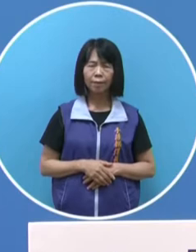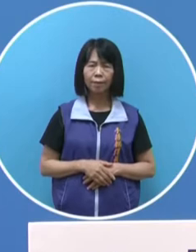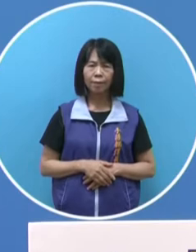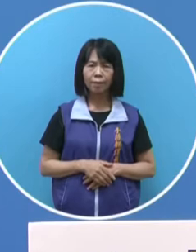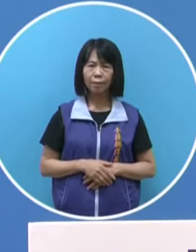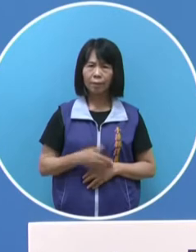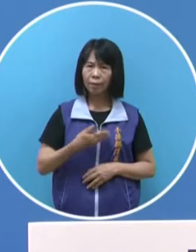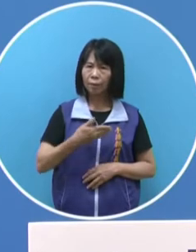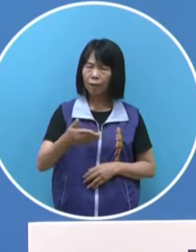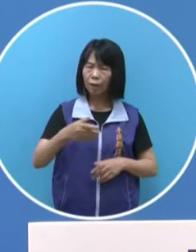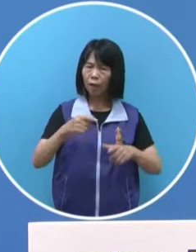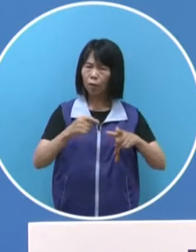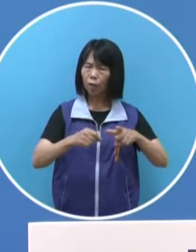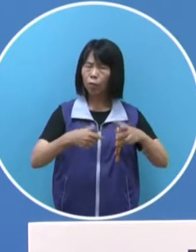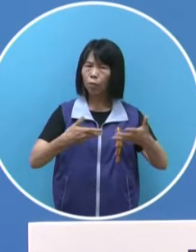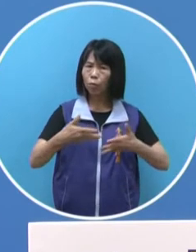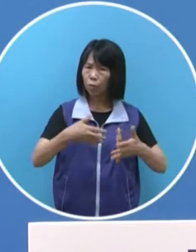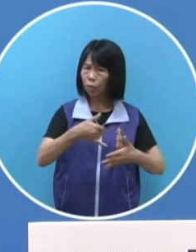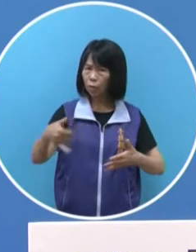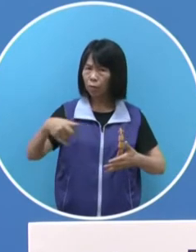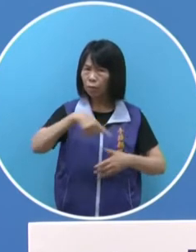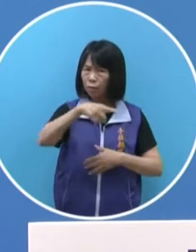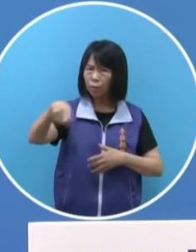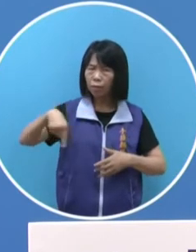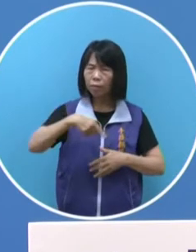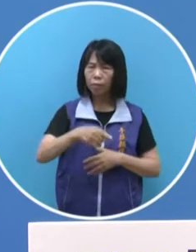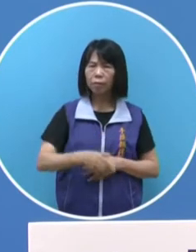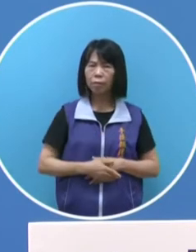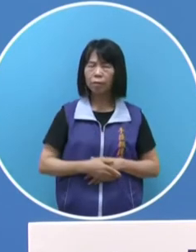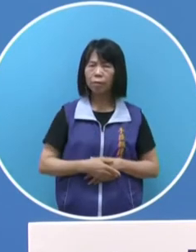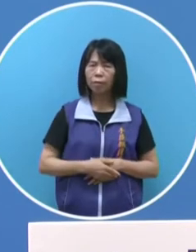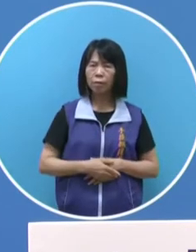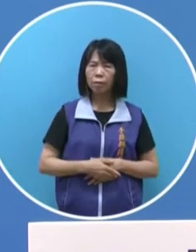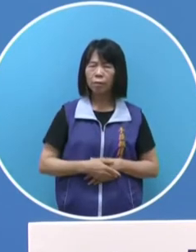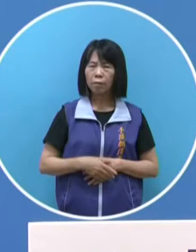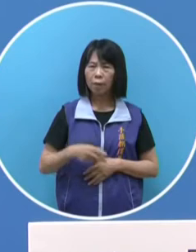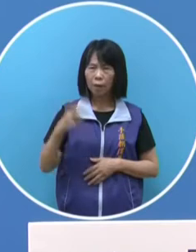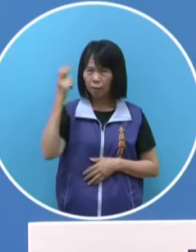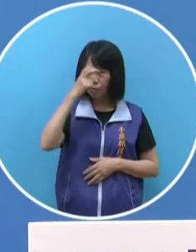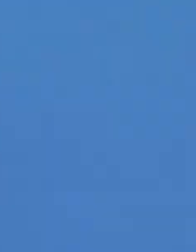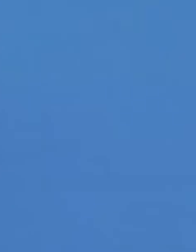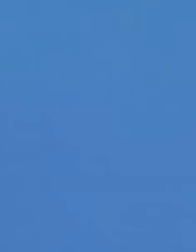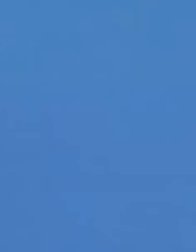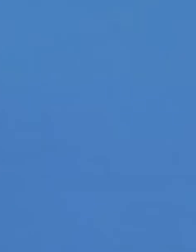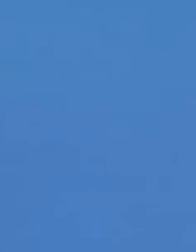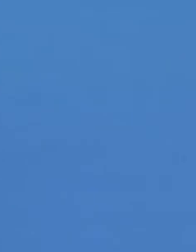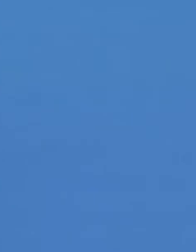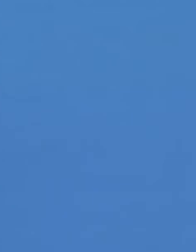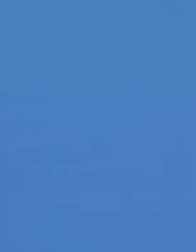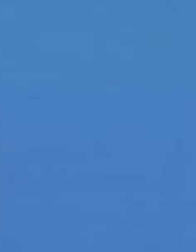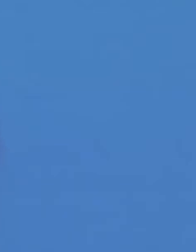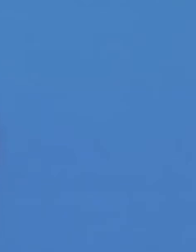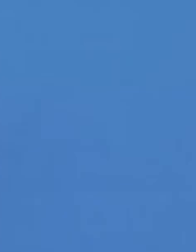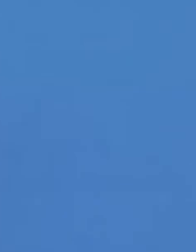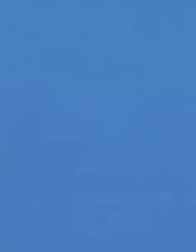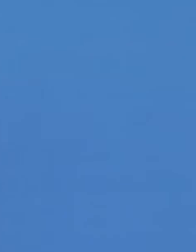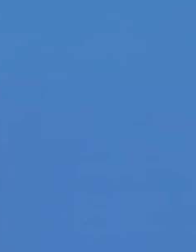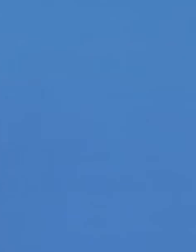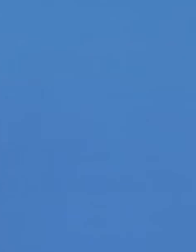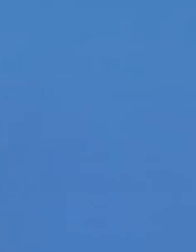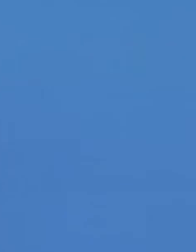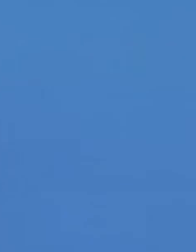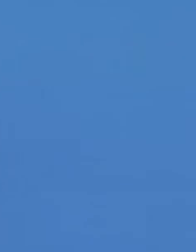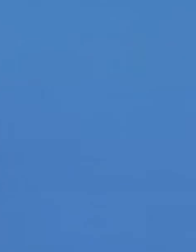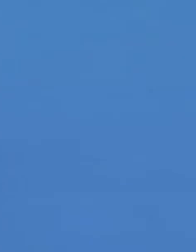让公务员来面对减调单位的调查。我真的不晓得，